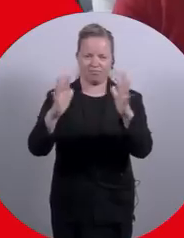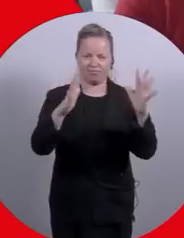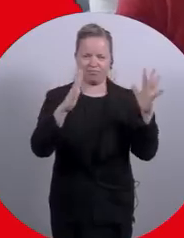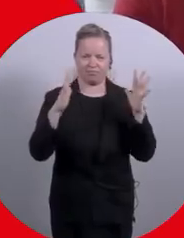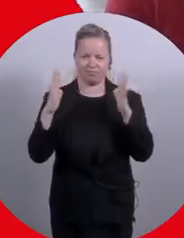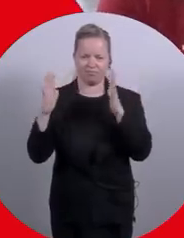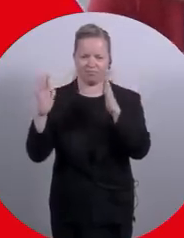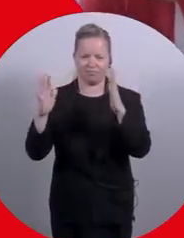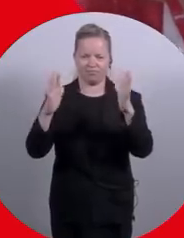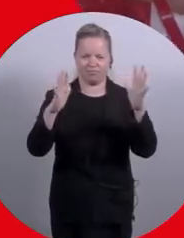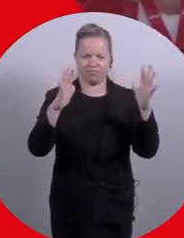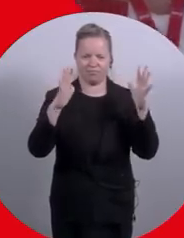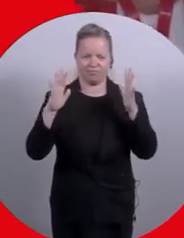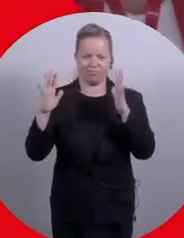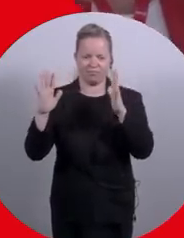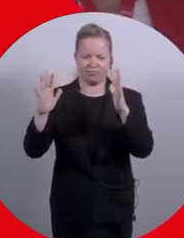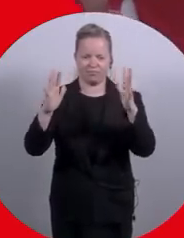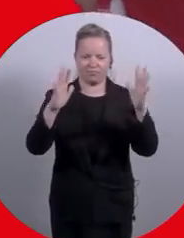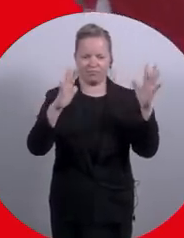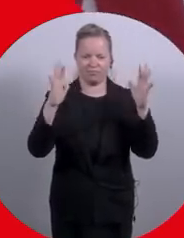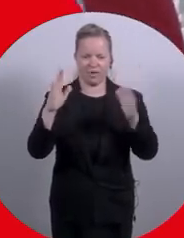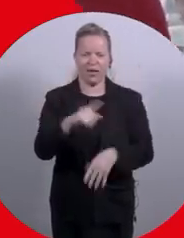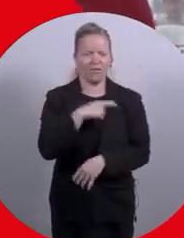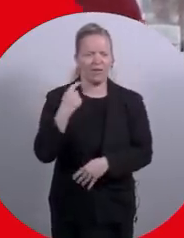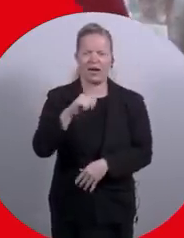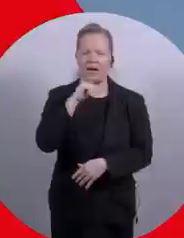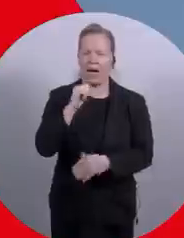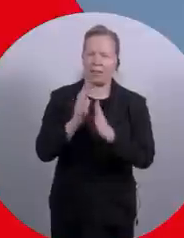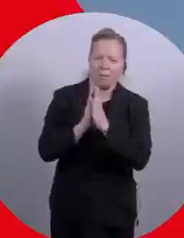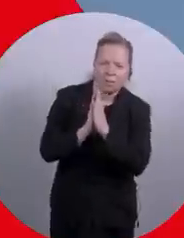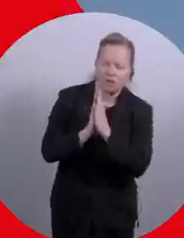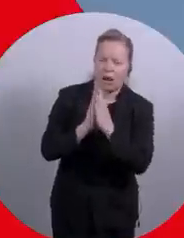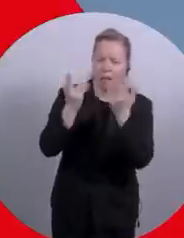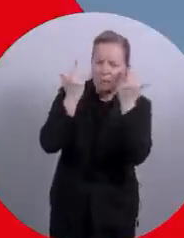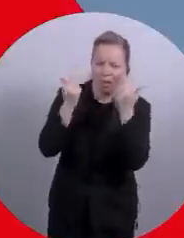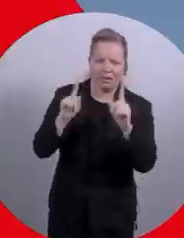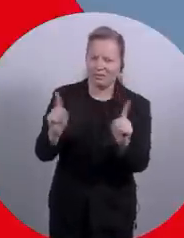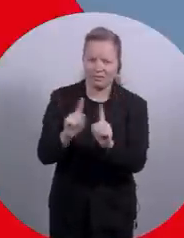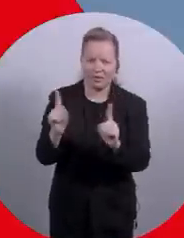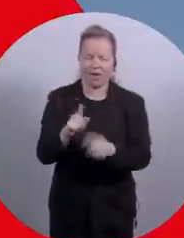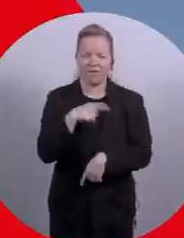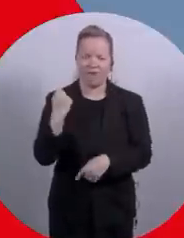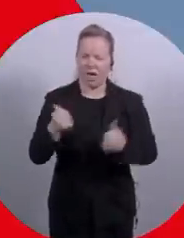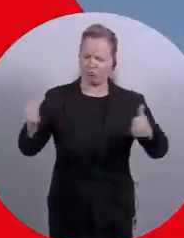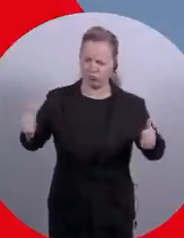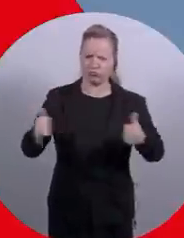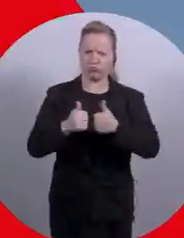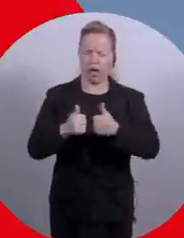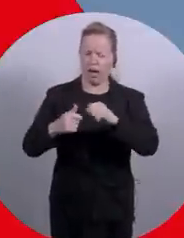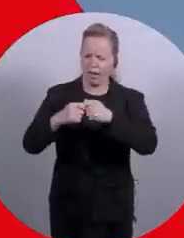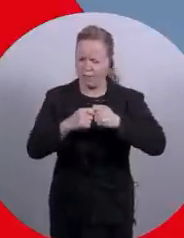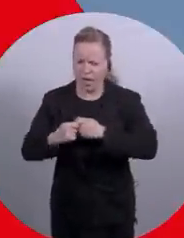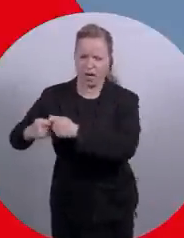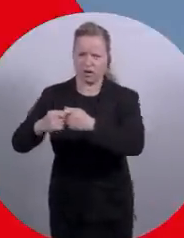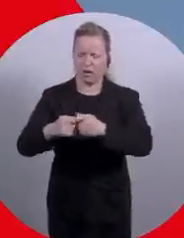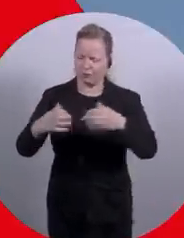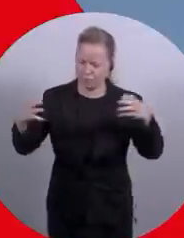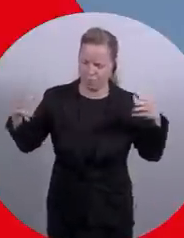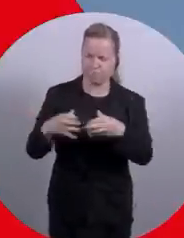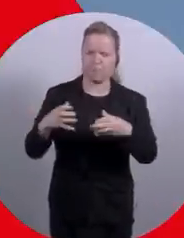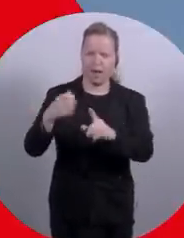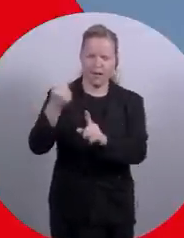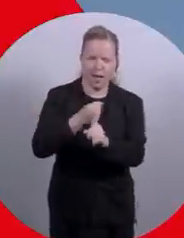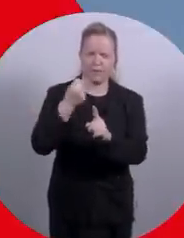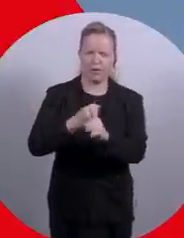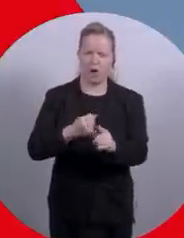zusammen keine bittstellerinnen und bittstellerinnen Seite mit unseren Gewerkschaften kämpfen dass man